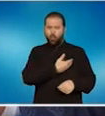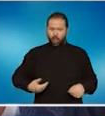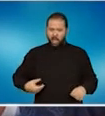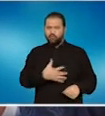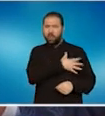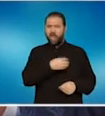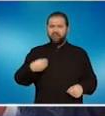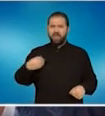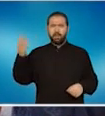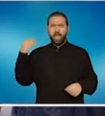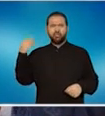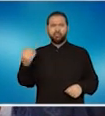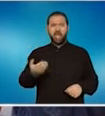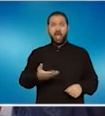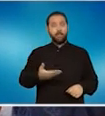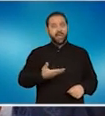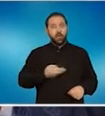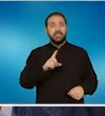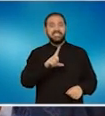Preoția lui a fost cumva